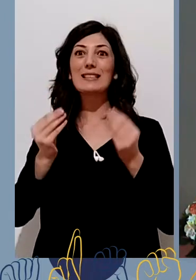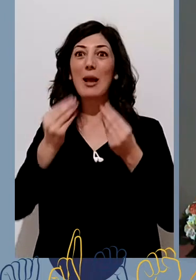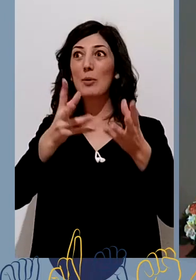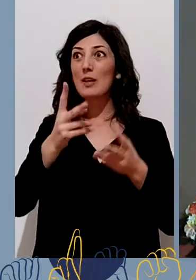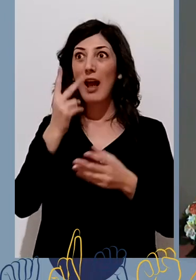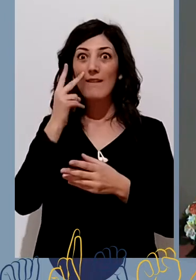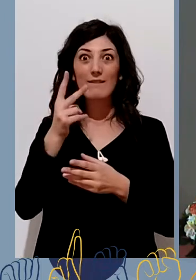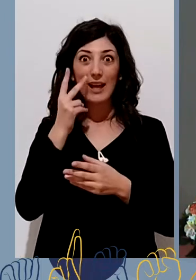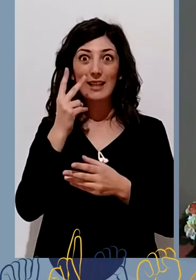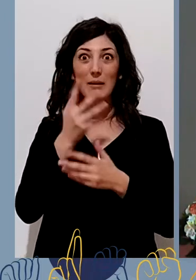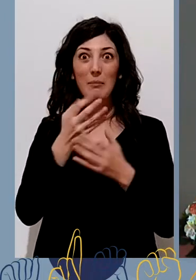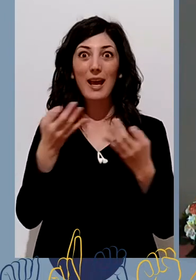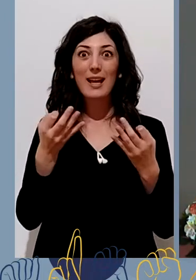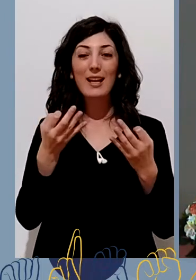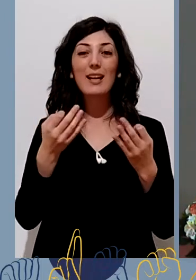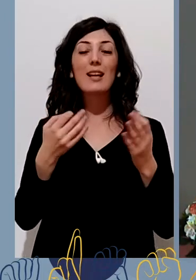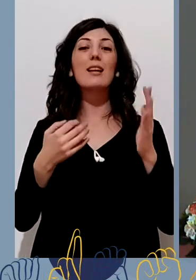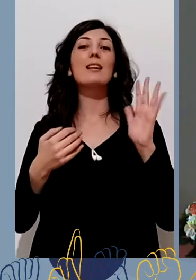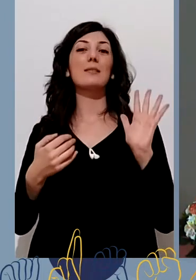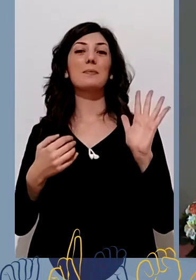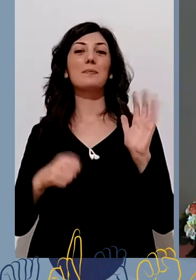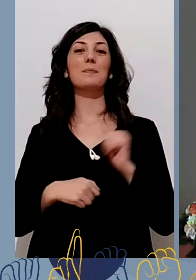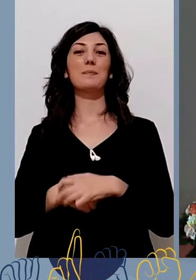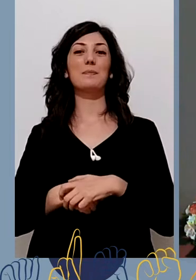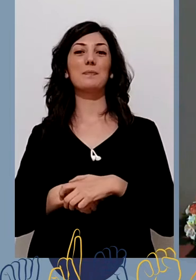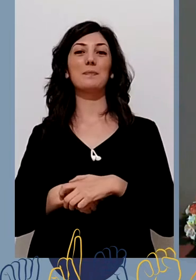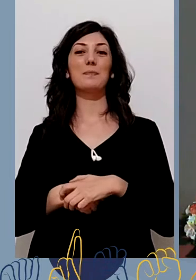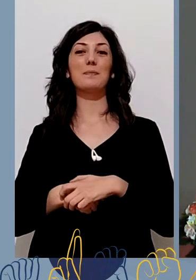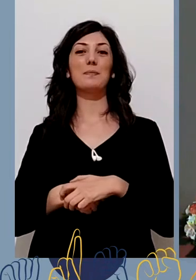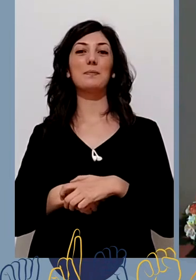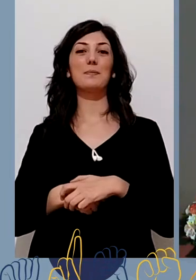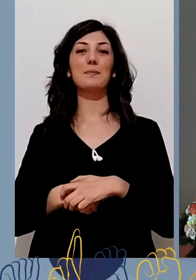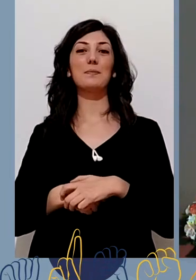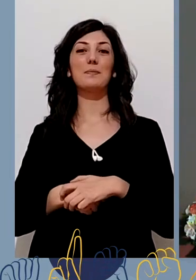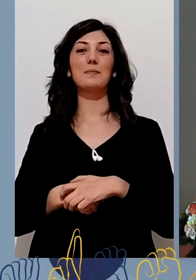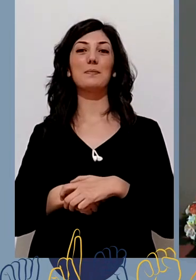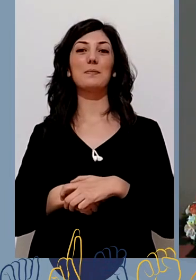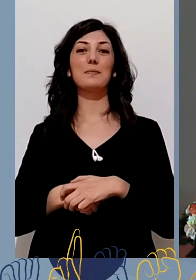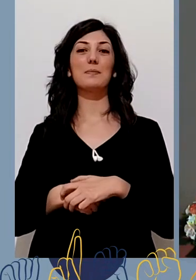so, ok. Se io devo scrivere, per esempio, la parola ciao,